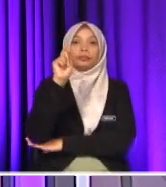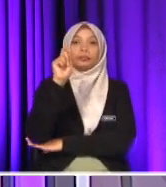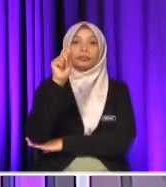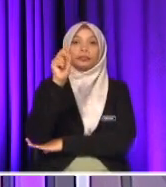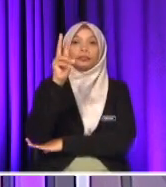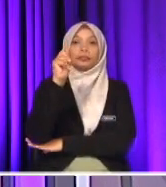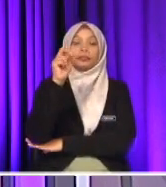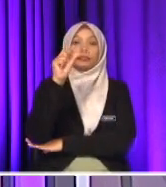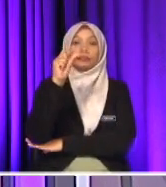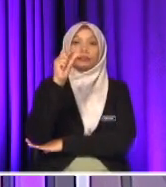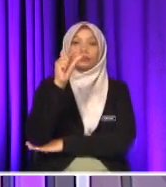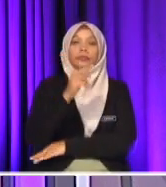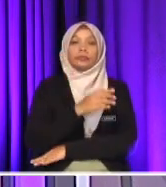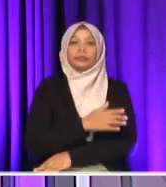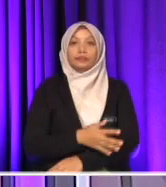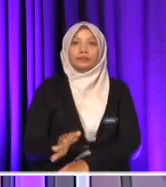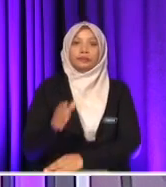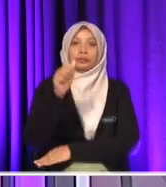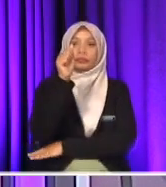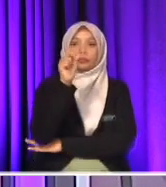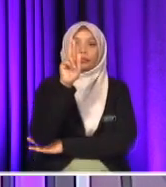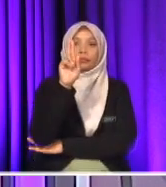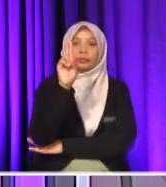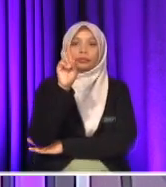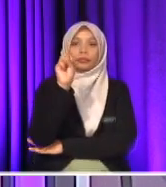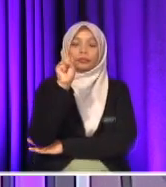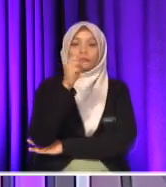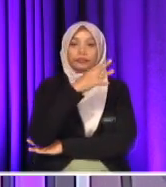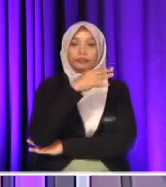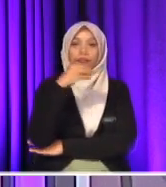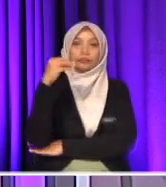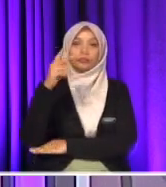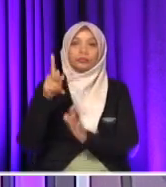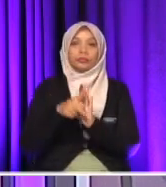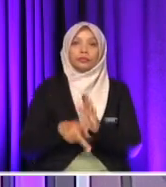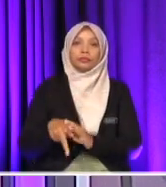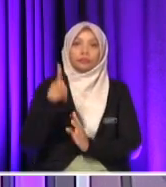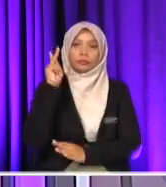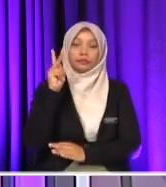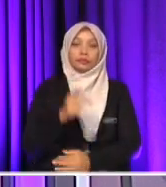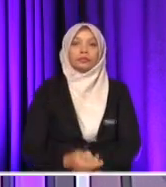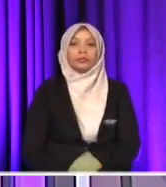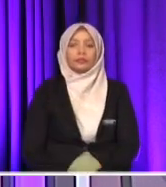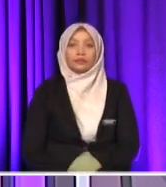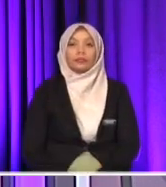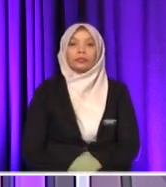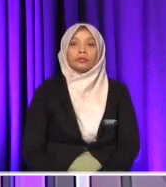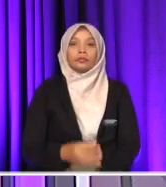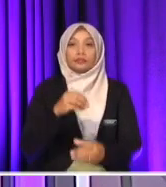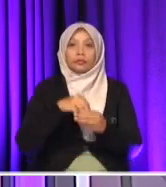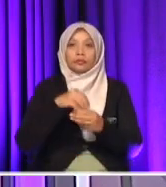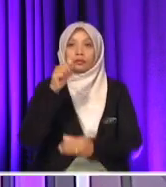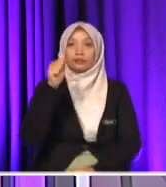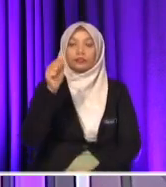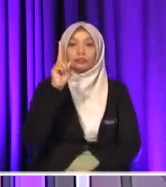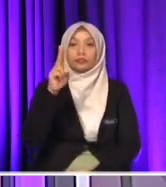Perintang, pearuh dan pemuat, 3 komponen asas dalam litar AU ni tadi. Okey. Okey. Dan yang ni tadi